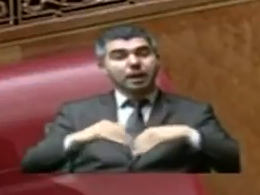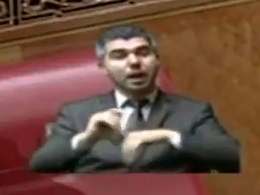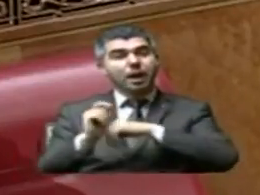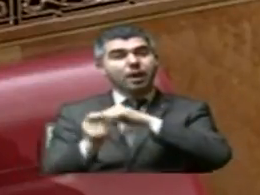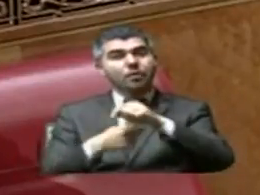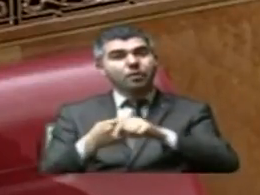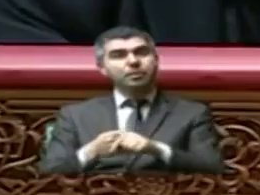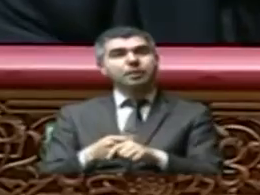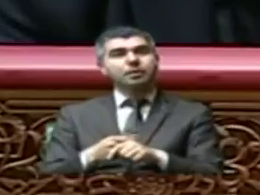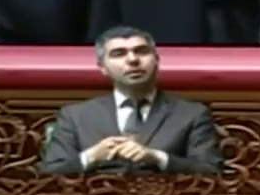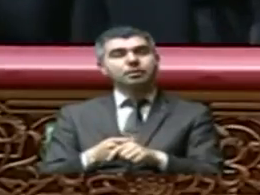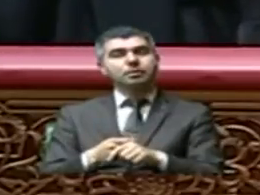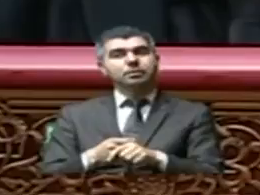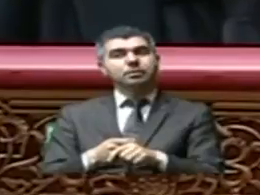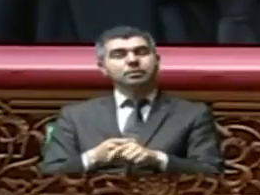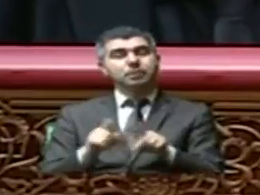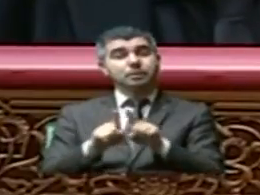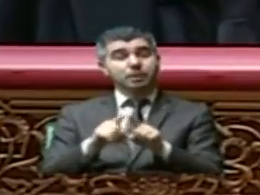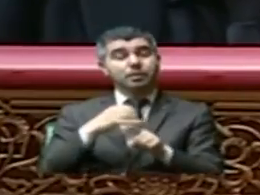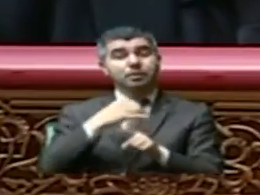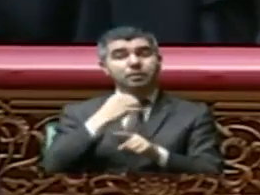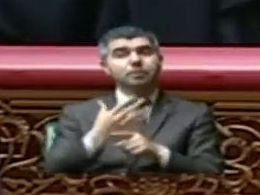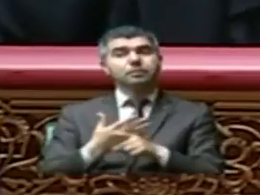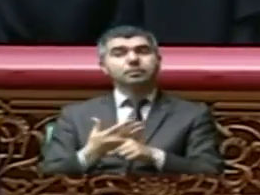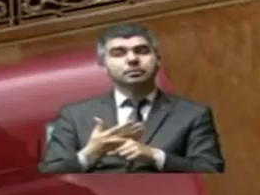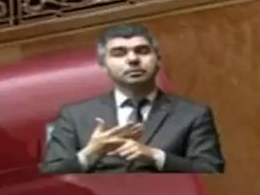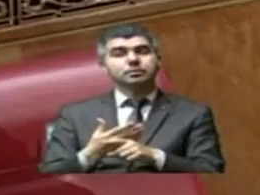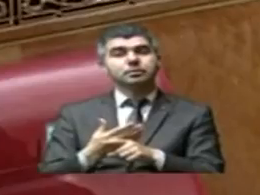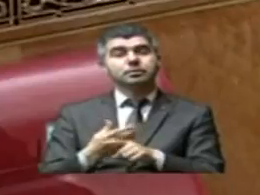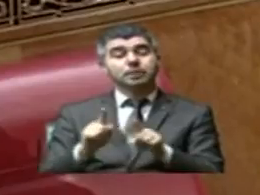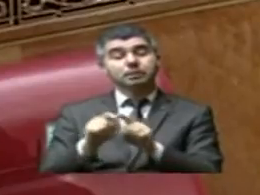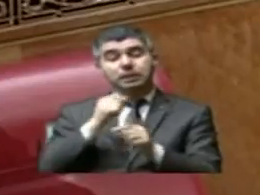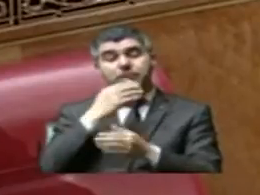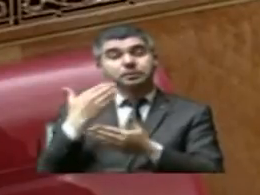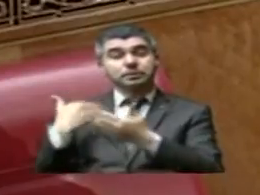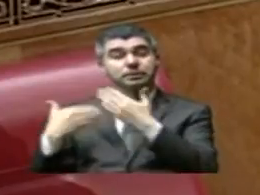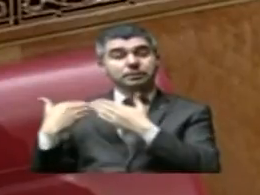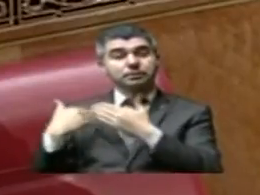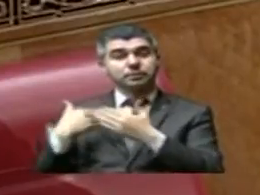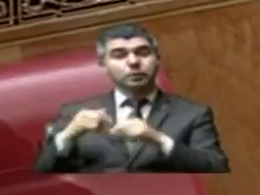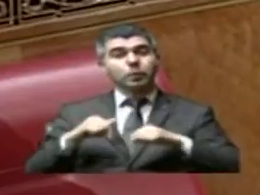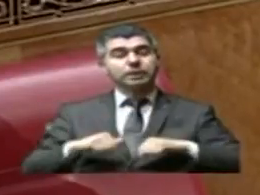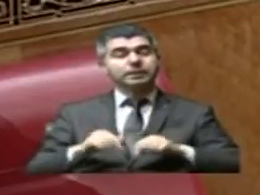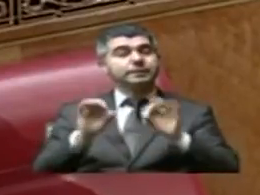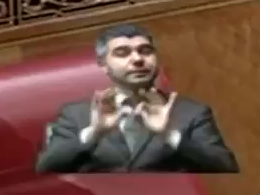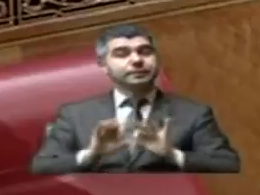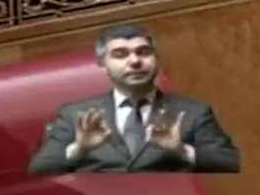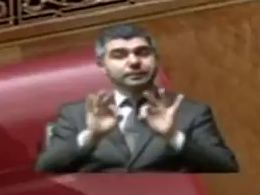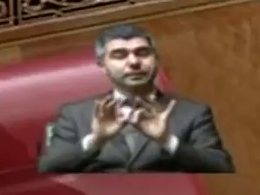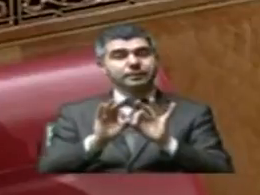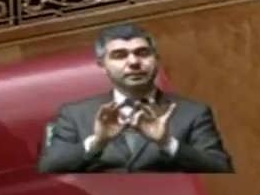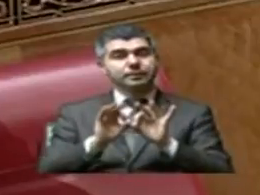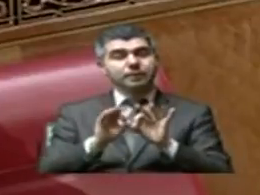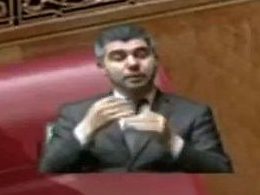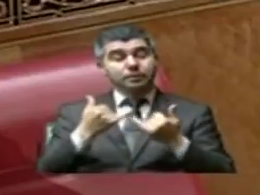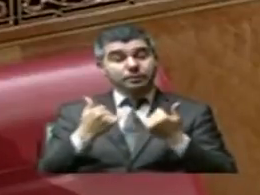لم اكن فيها مسؤولا على هذا المجال، كاين جهد كبير اللي دار في بلادنا، وانا دائما اقول انه يجب